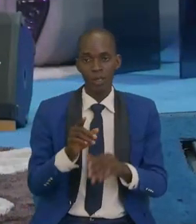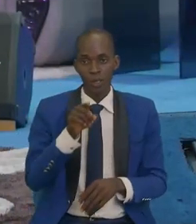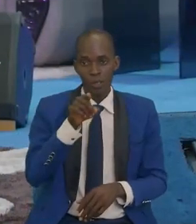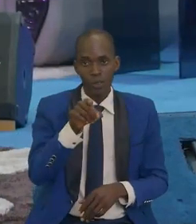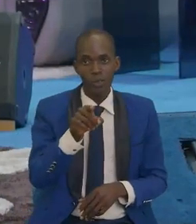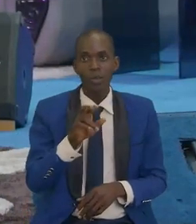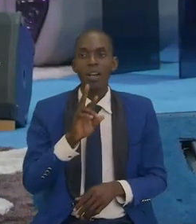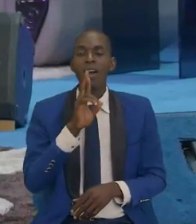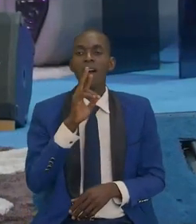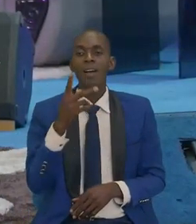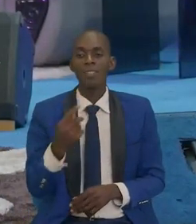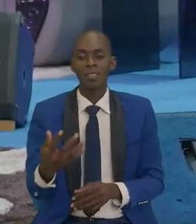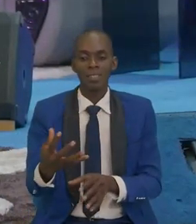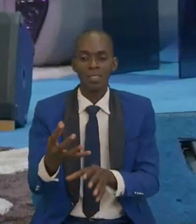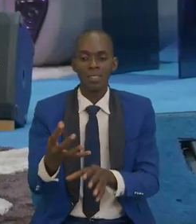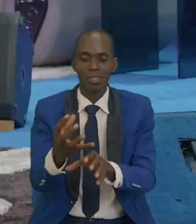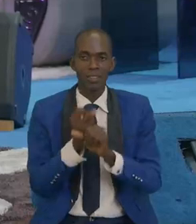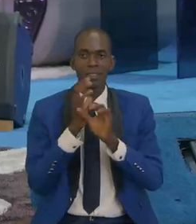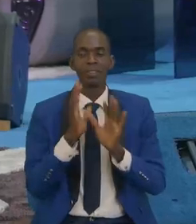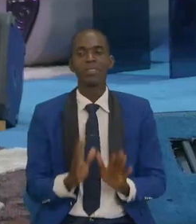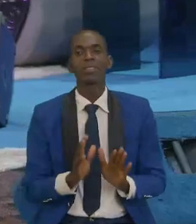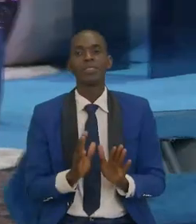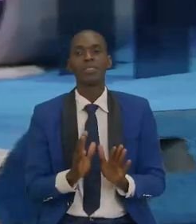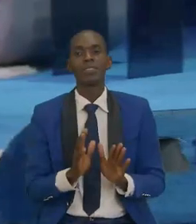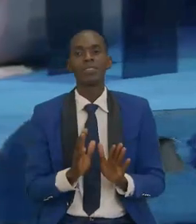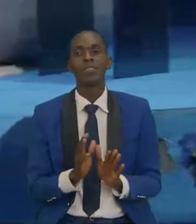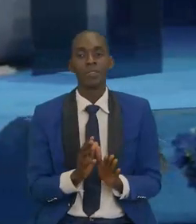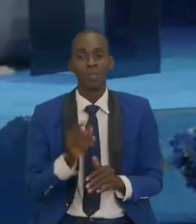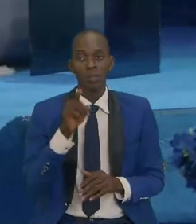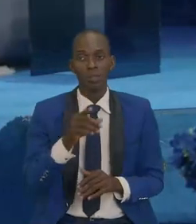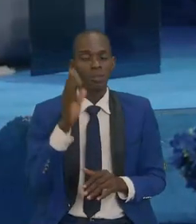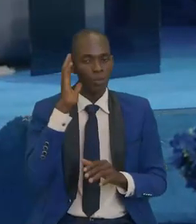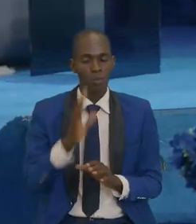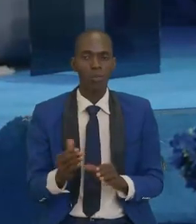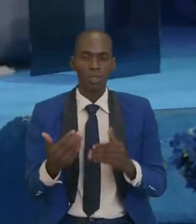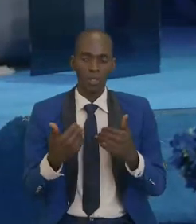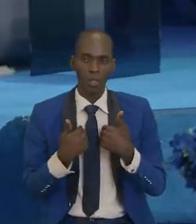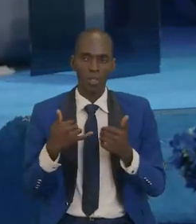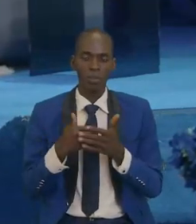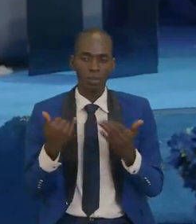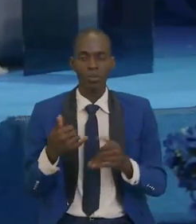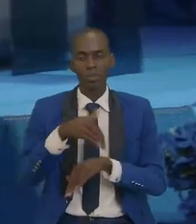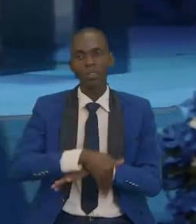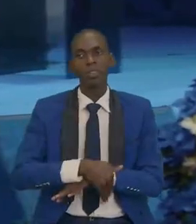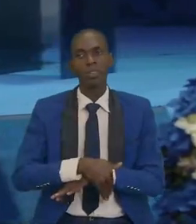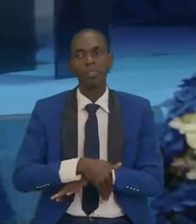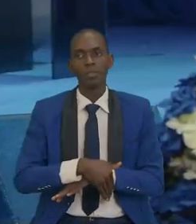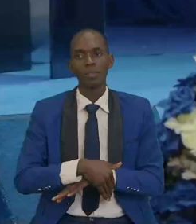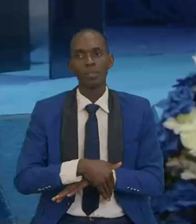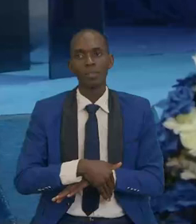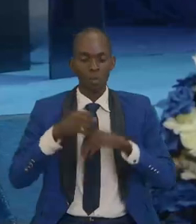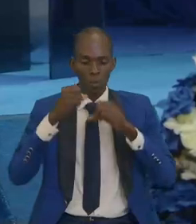Le Seigneur est le donateur. Et toi, tu es celui qui va recevoir de lui.